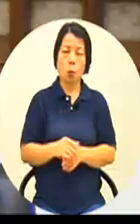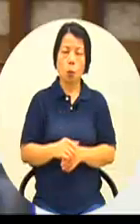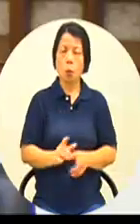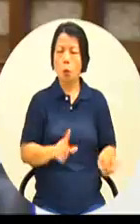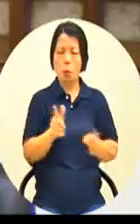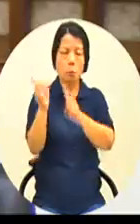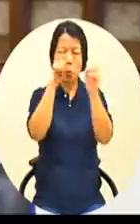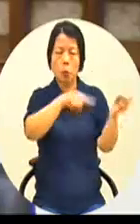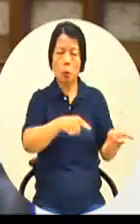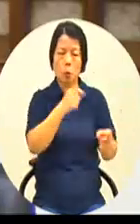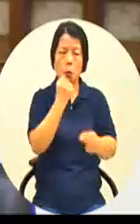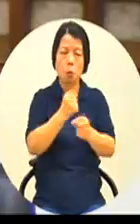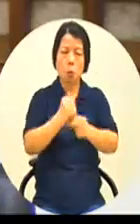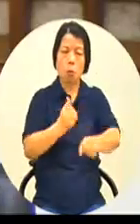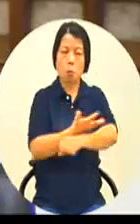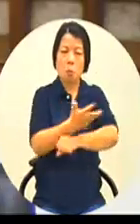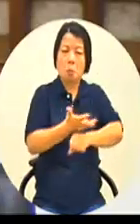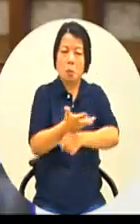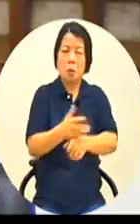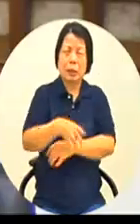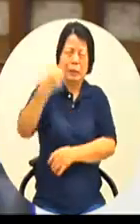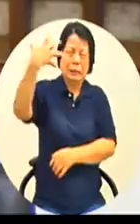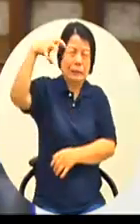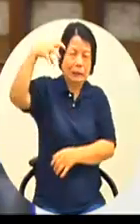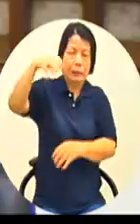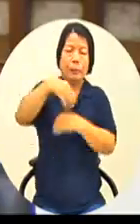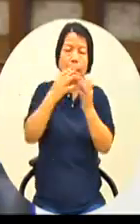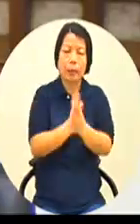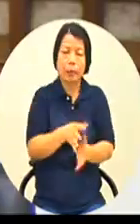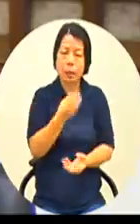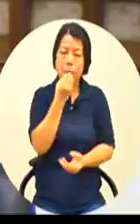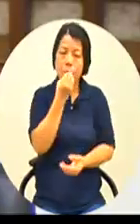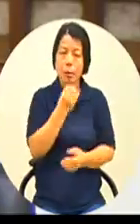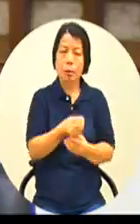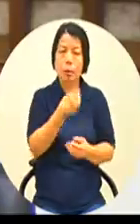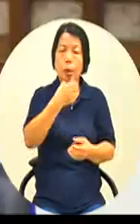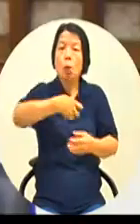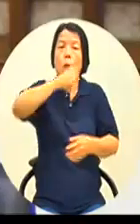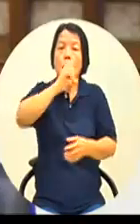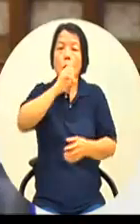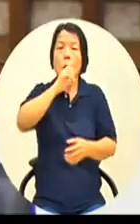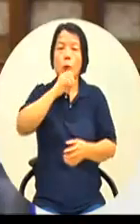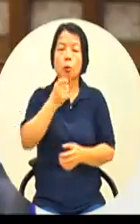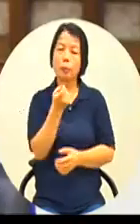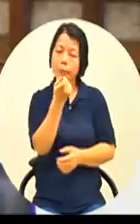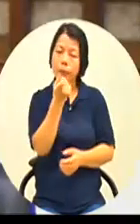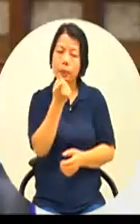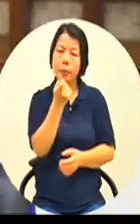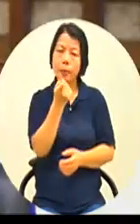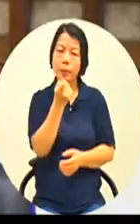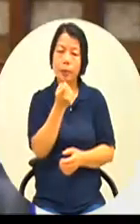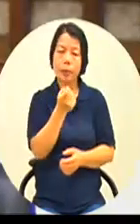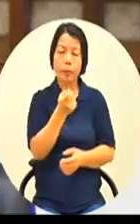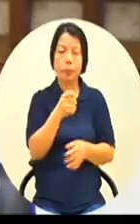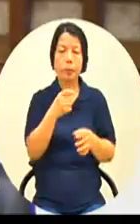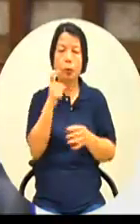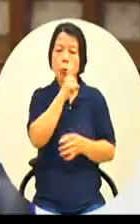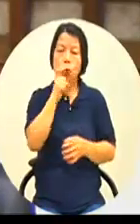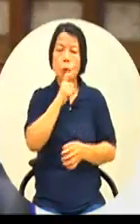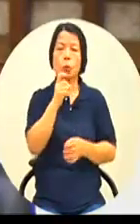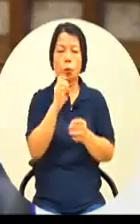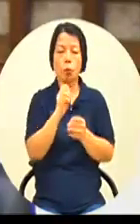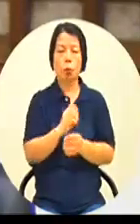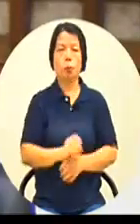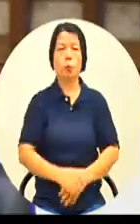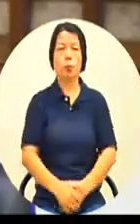啦。酒驾我无意见，但是其他即个若畏罪不罚，这是本身一再要求的，时机歹